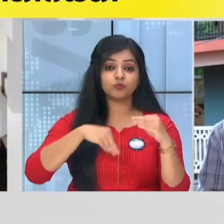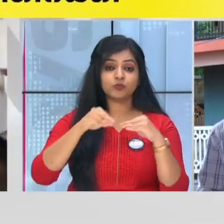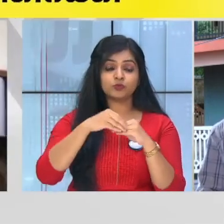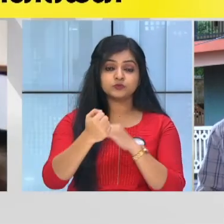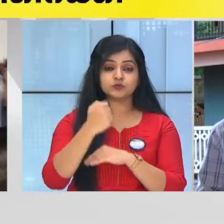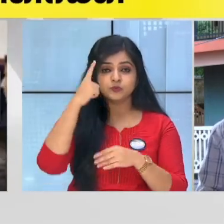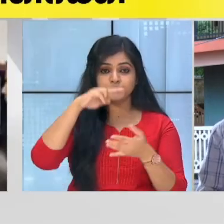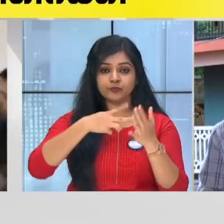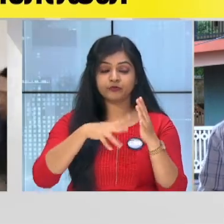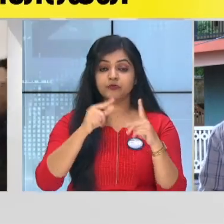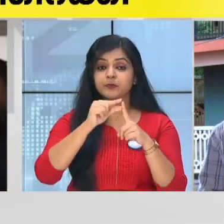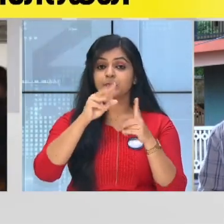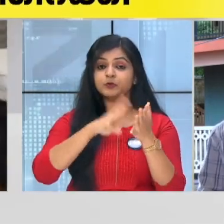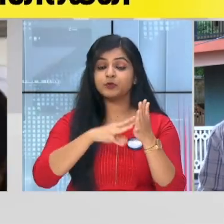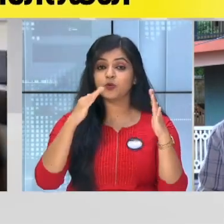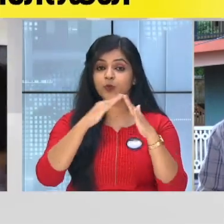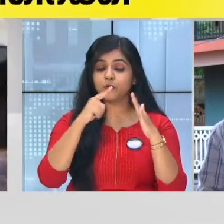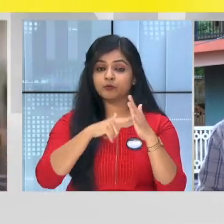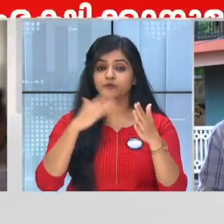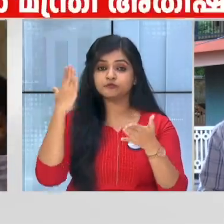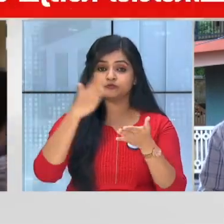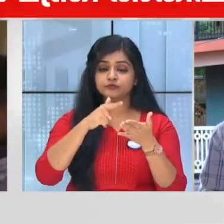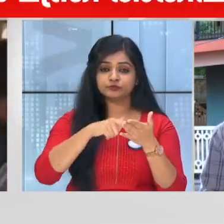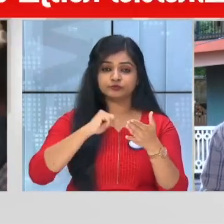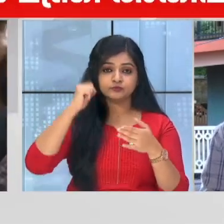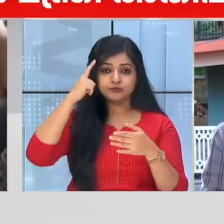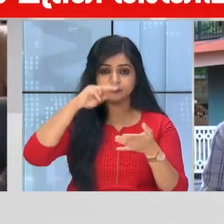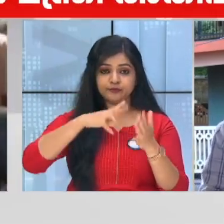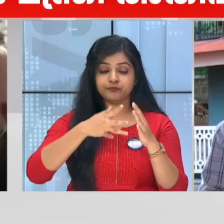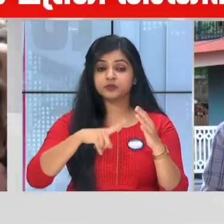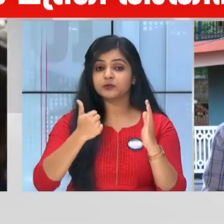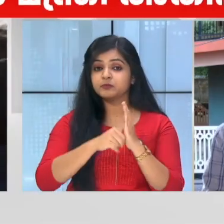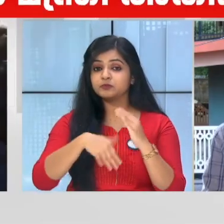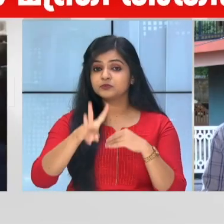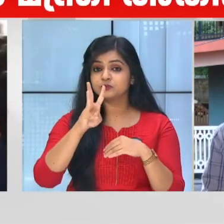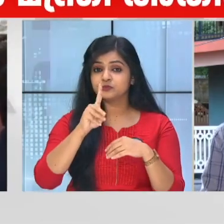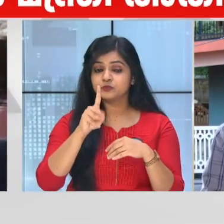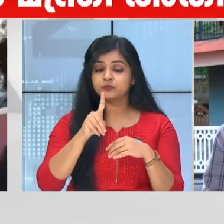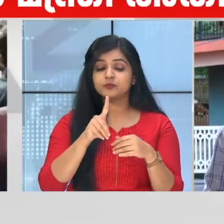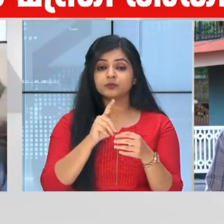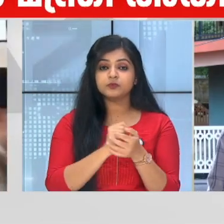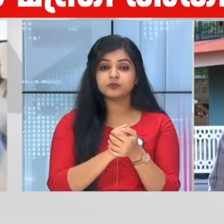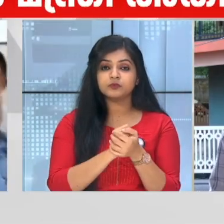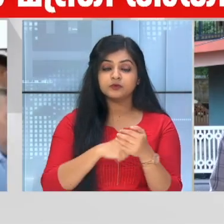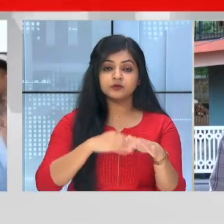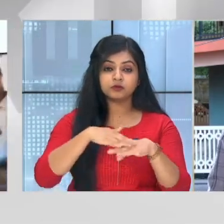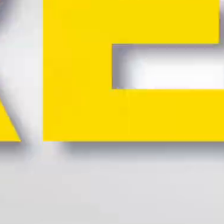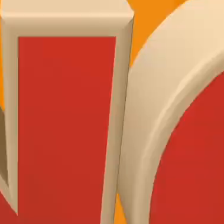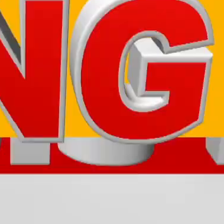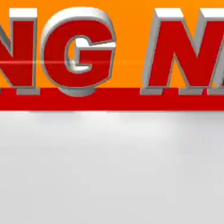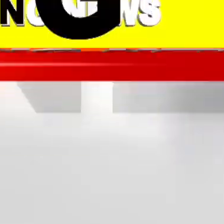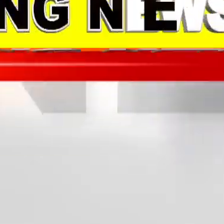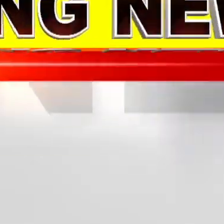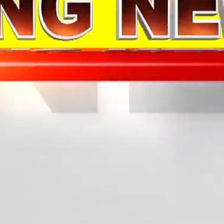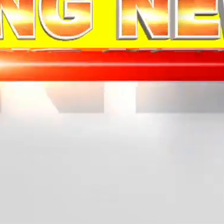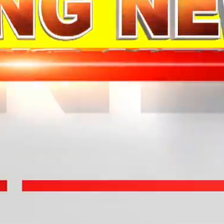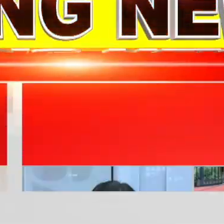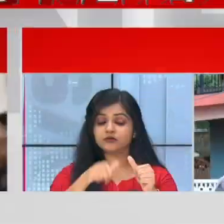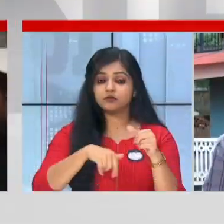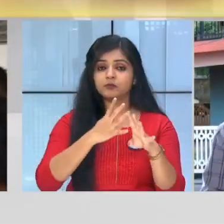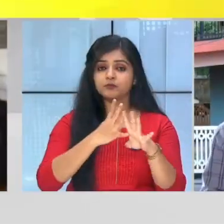വസതി ഖരാവ ചെയ്യുന്ന പ്രതിഷേധമുണ്ട്. അതിനുശേഷം ഈ മാസം 31-ന് ഇന്ത്യ സഖ്യത്തിന്റെ മഹാറാലിയും പ്രഖ്യാപിച്ചിട്ടുണ്ട്.